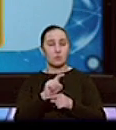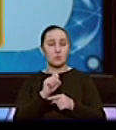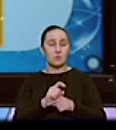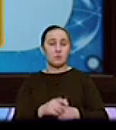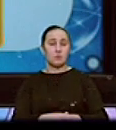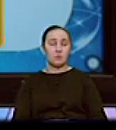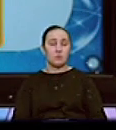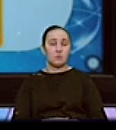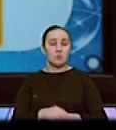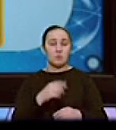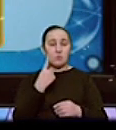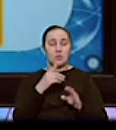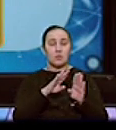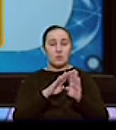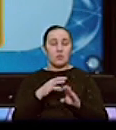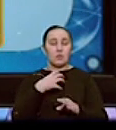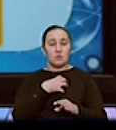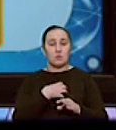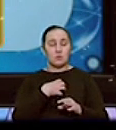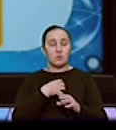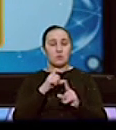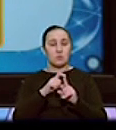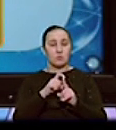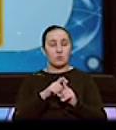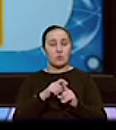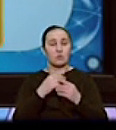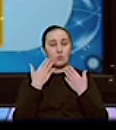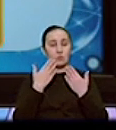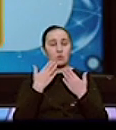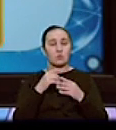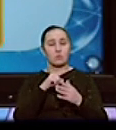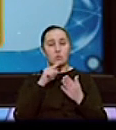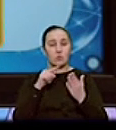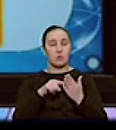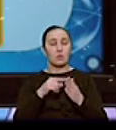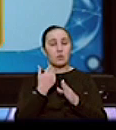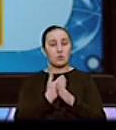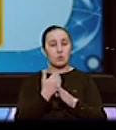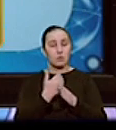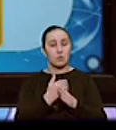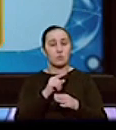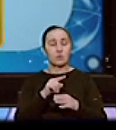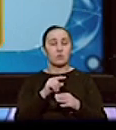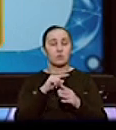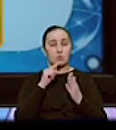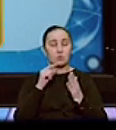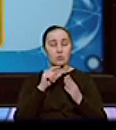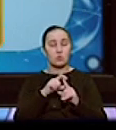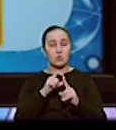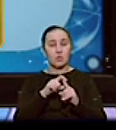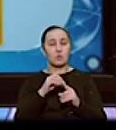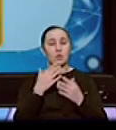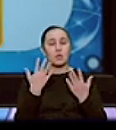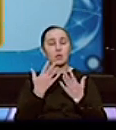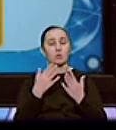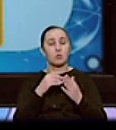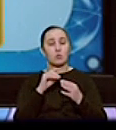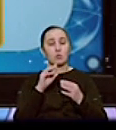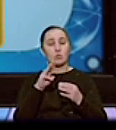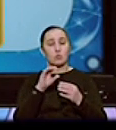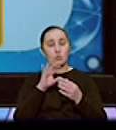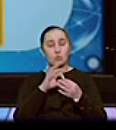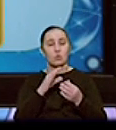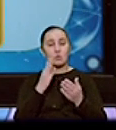topshiriq. Bir xil asosli so'zlarni o'qing. So'roqlar yordamida so'zlarning qaysi turkumga